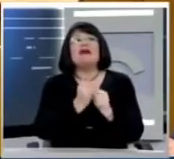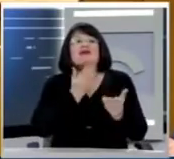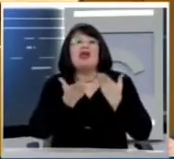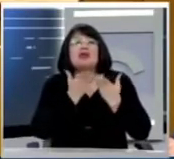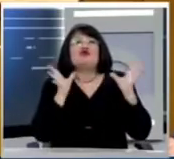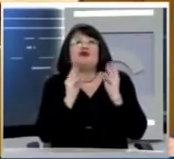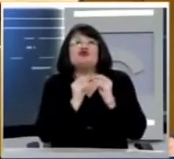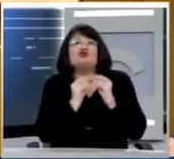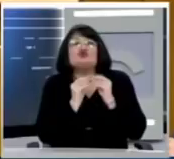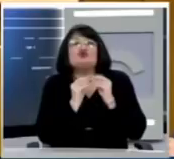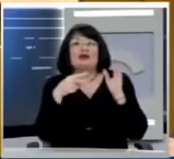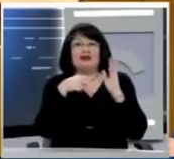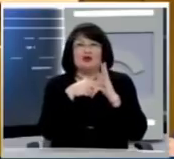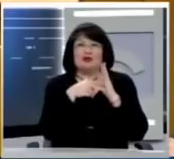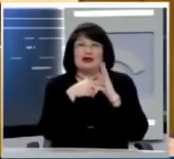στην περίοδο